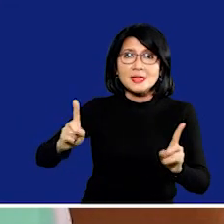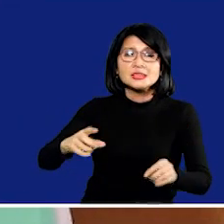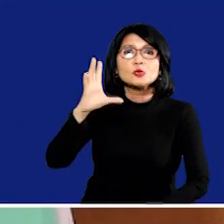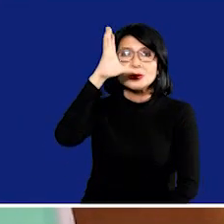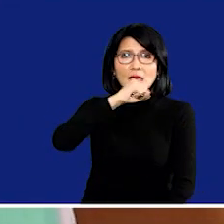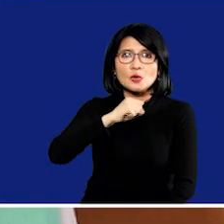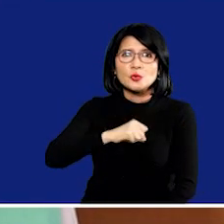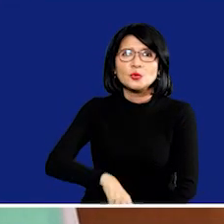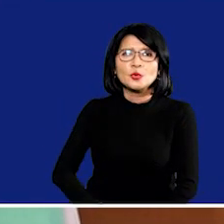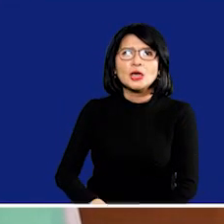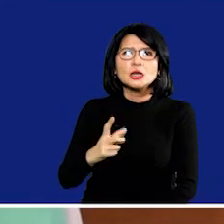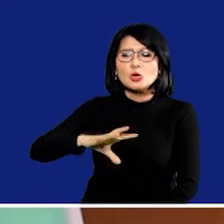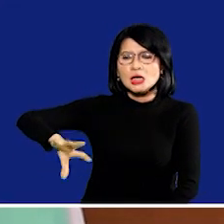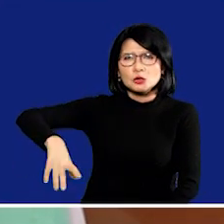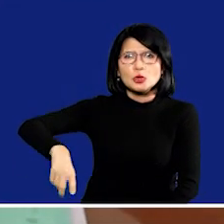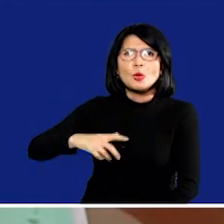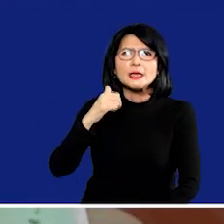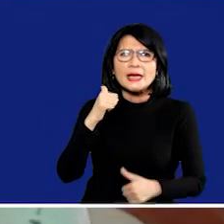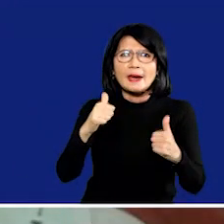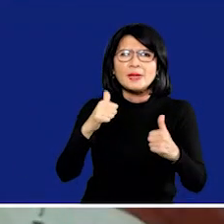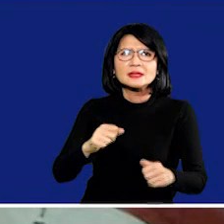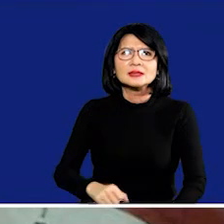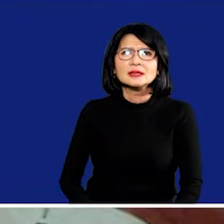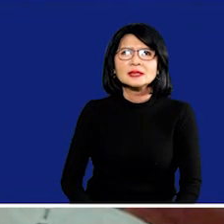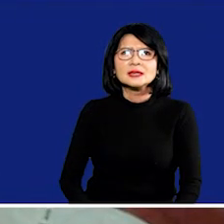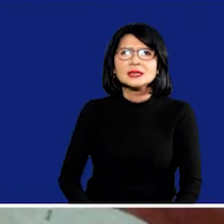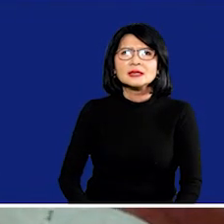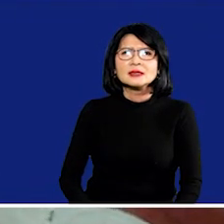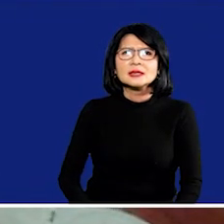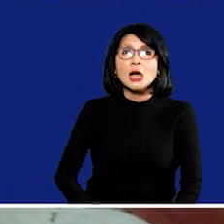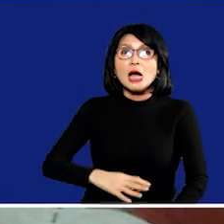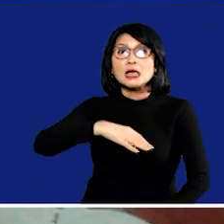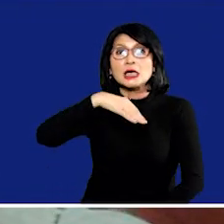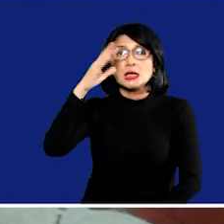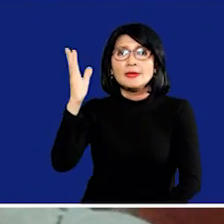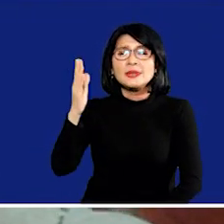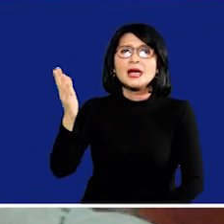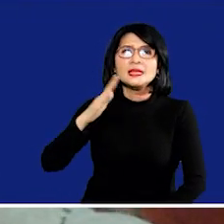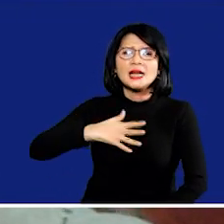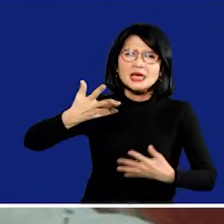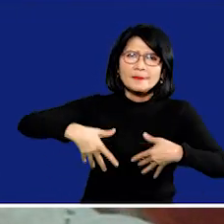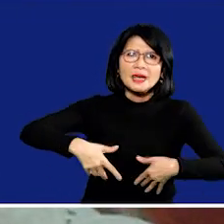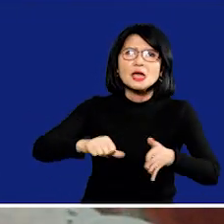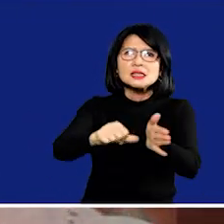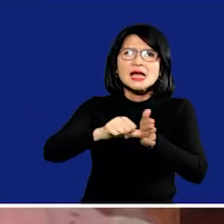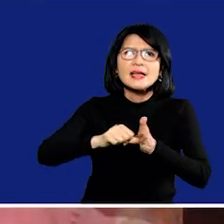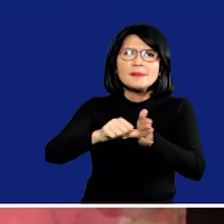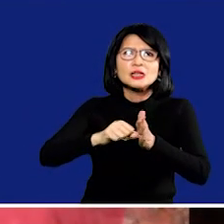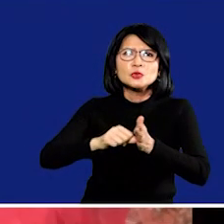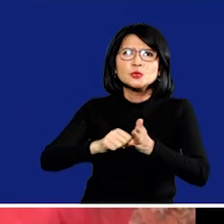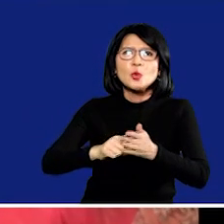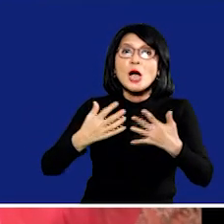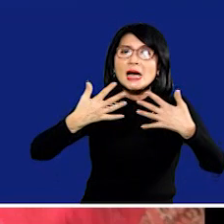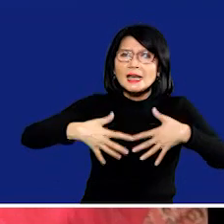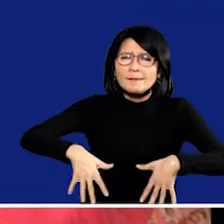ayah, ibu, dan anak-anak, itu yang namanya keluarga hebat di situ. Jadi kelebihan yang satu itu ngebantuin kelemahan yang lain.